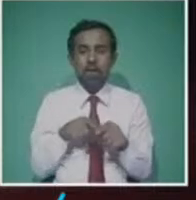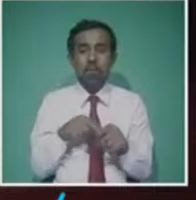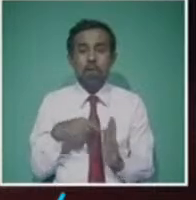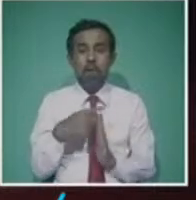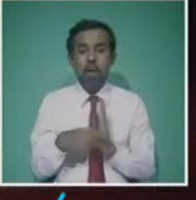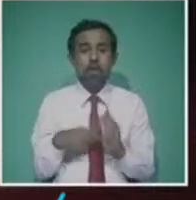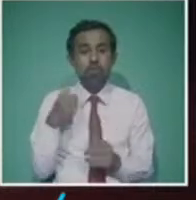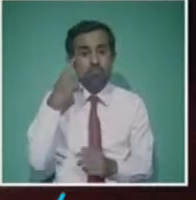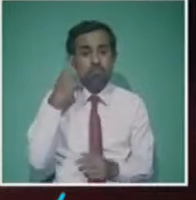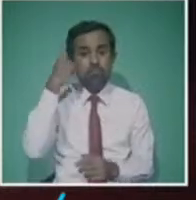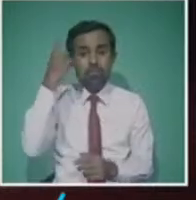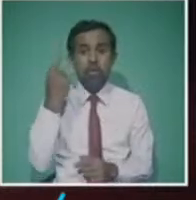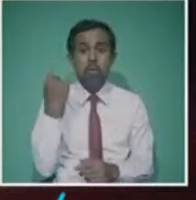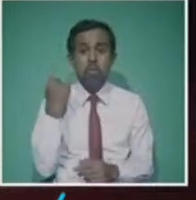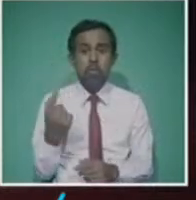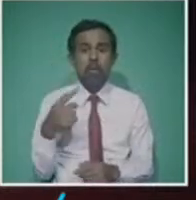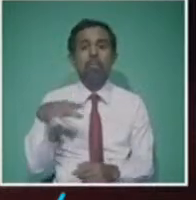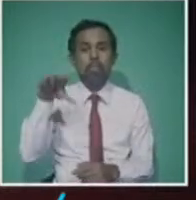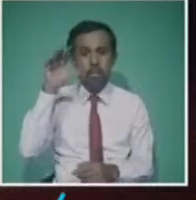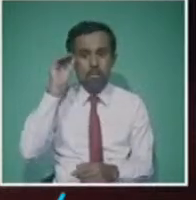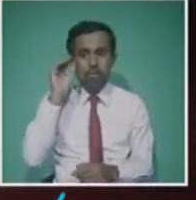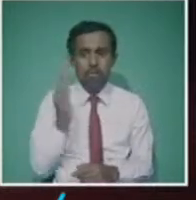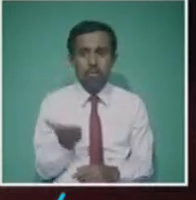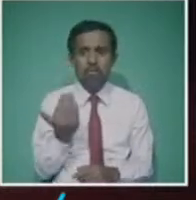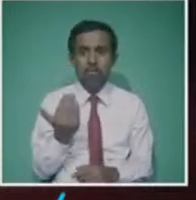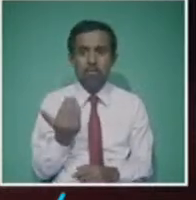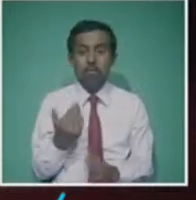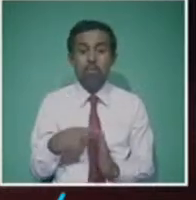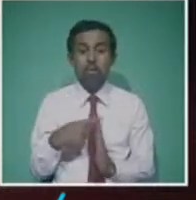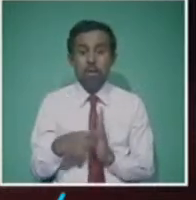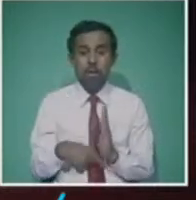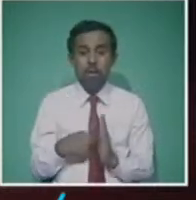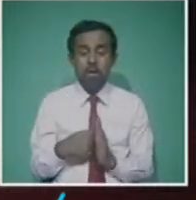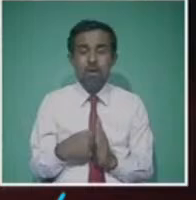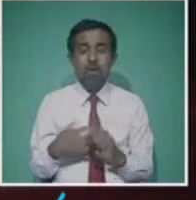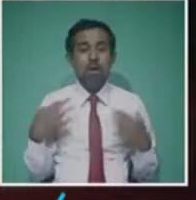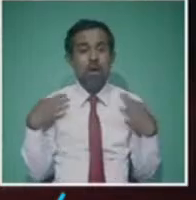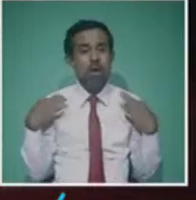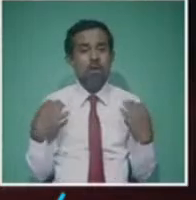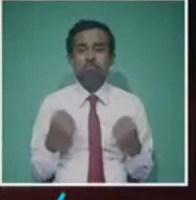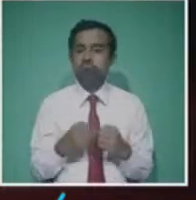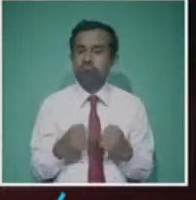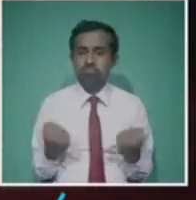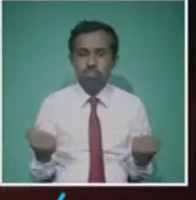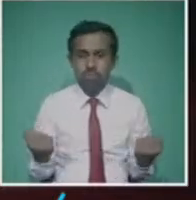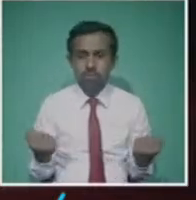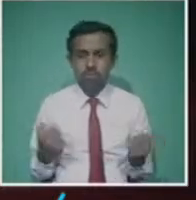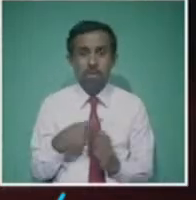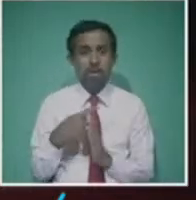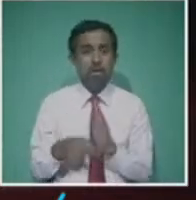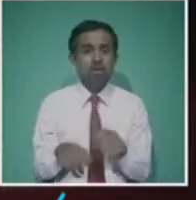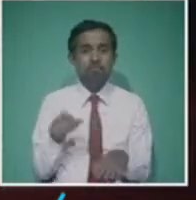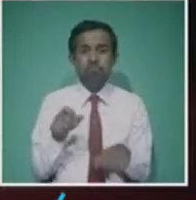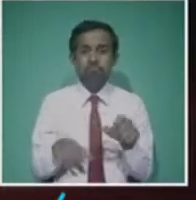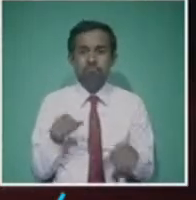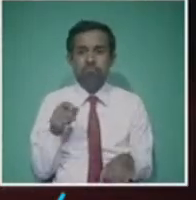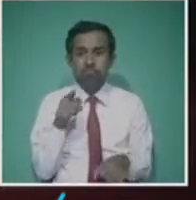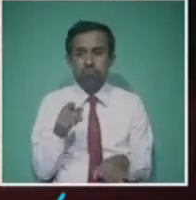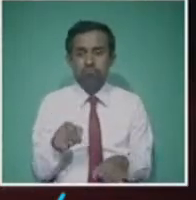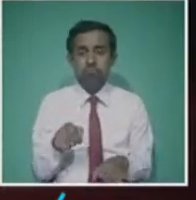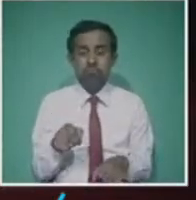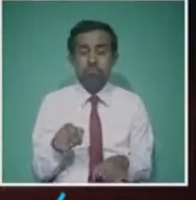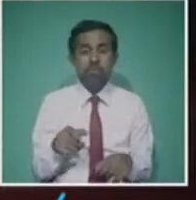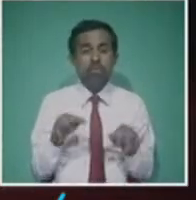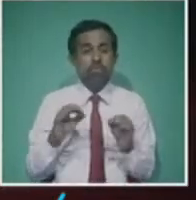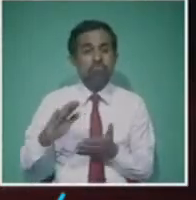රටේ ඉන්න බුද්ධිමතුන් පොසතු තේරුම් ගන්න ඕනේ ඒකාන්ත මේ රට පාසුකම් වලින් තොරයි මේ රටේ ජනතාවට ඇඟට